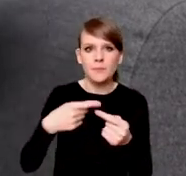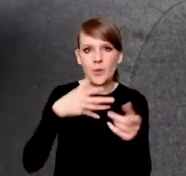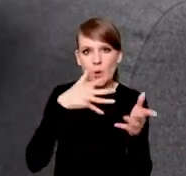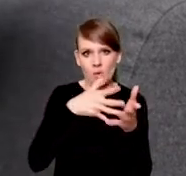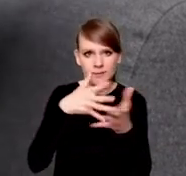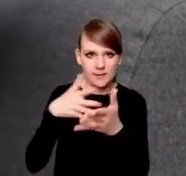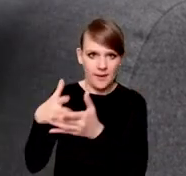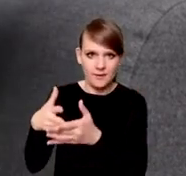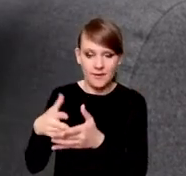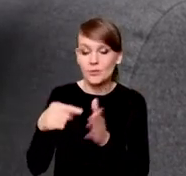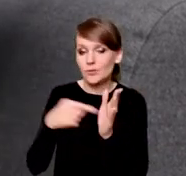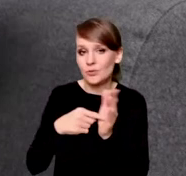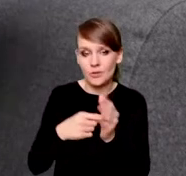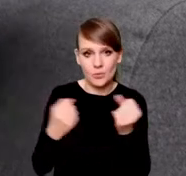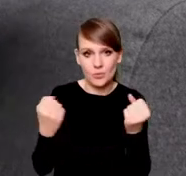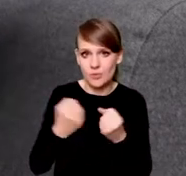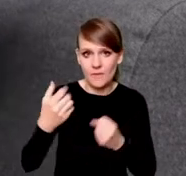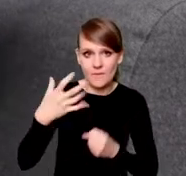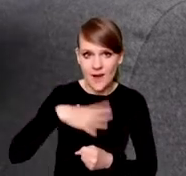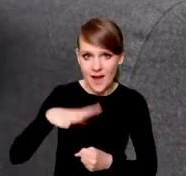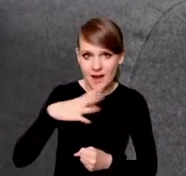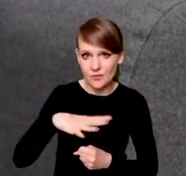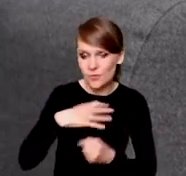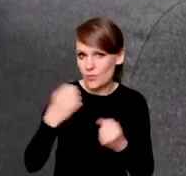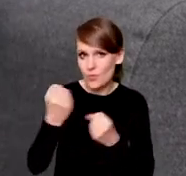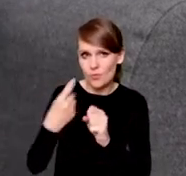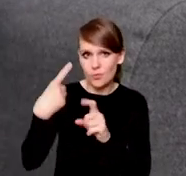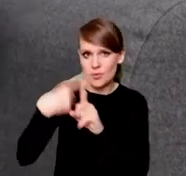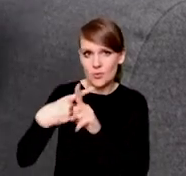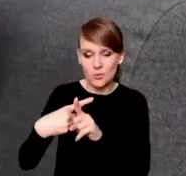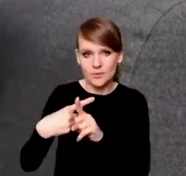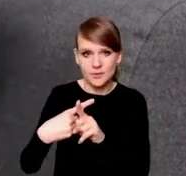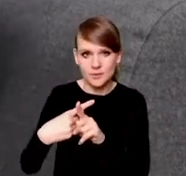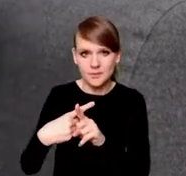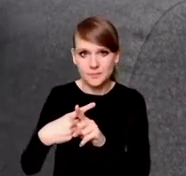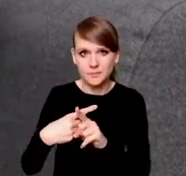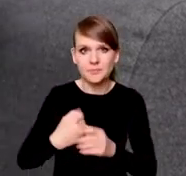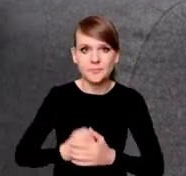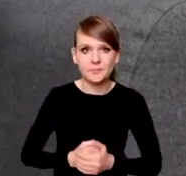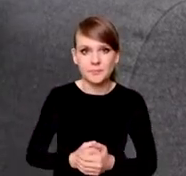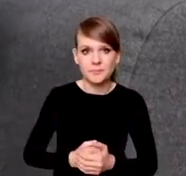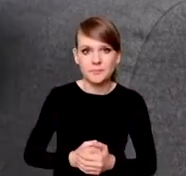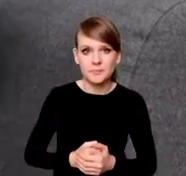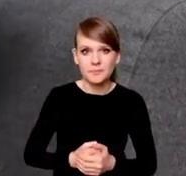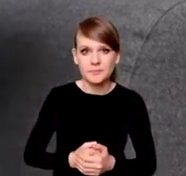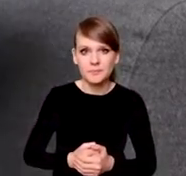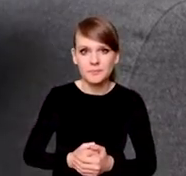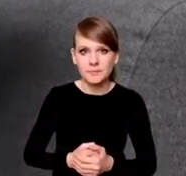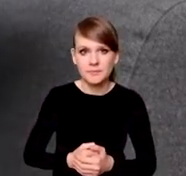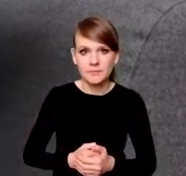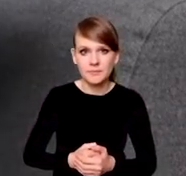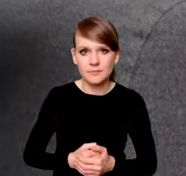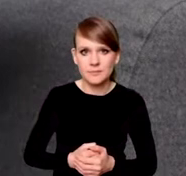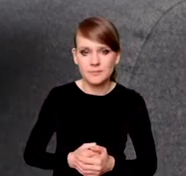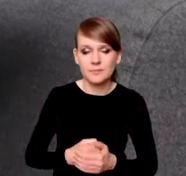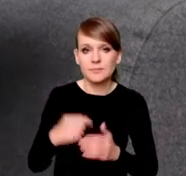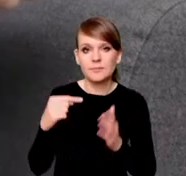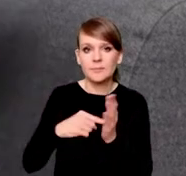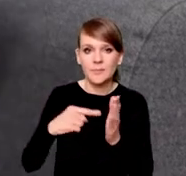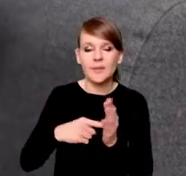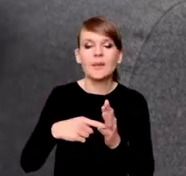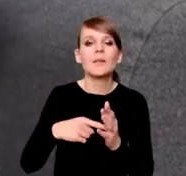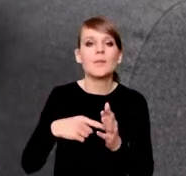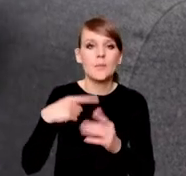bardzo duża wartość dodana dla tego procesu wdrażania społecznej odpowiedzialności uczelni.